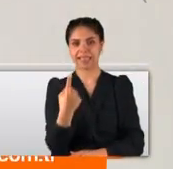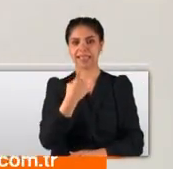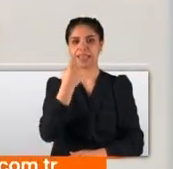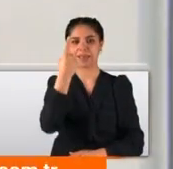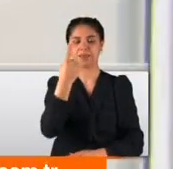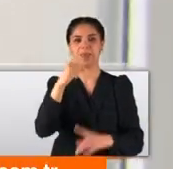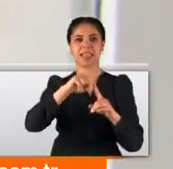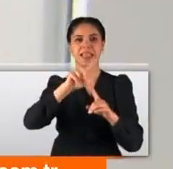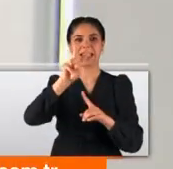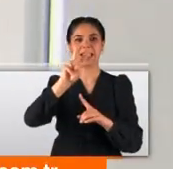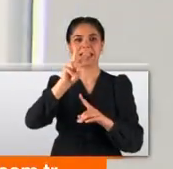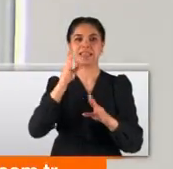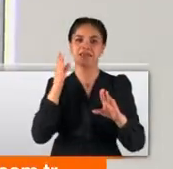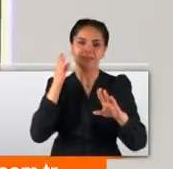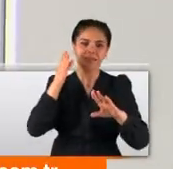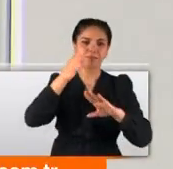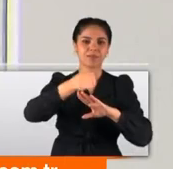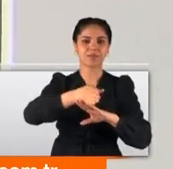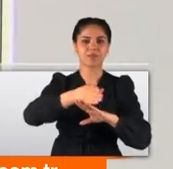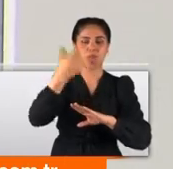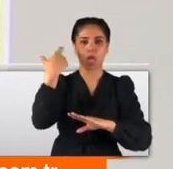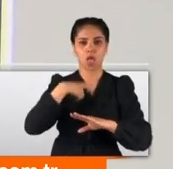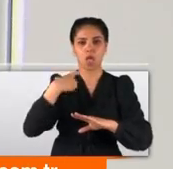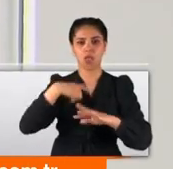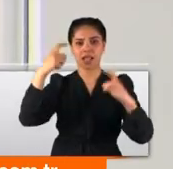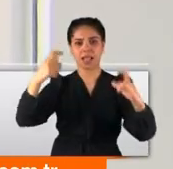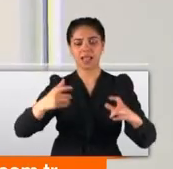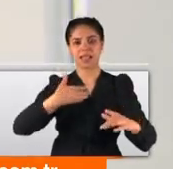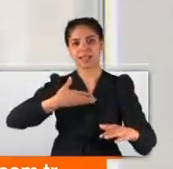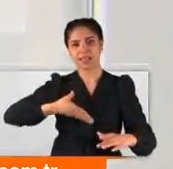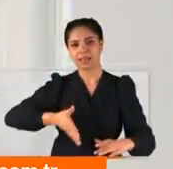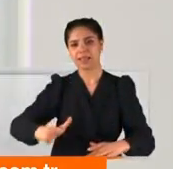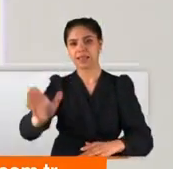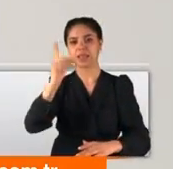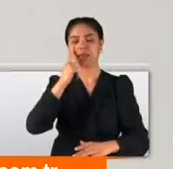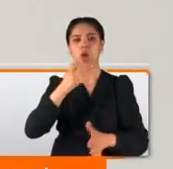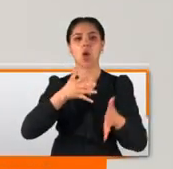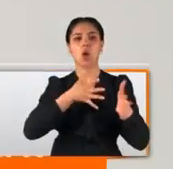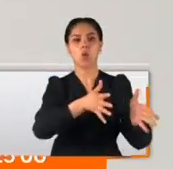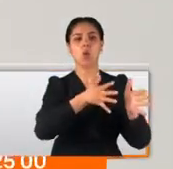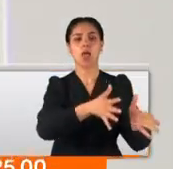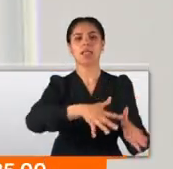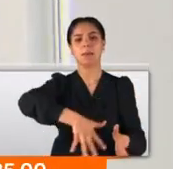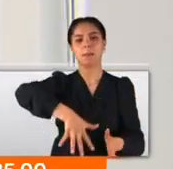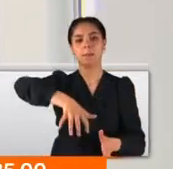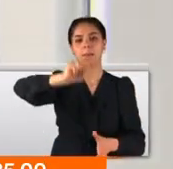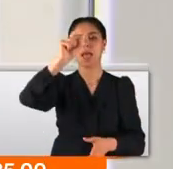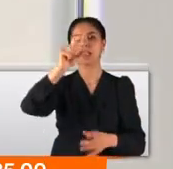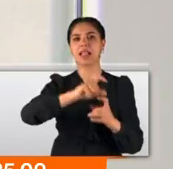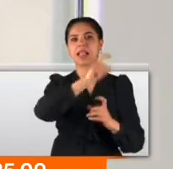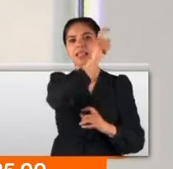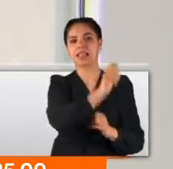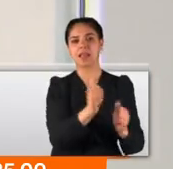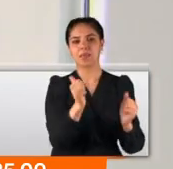bir televizyon kanalı alıyor. Özel alanlardan geçerek üretim tesisini Sabahattin Kıvrık'la